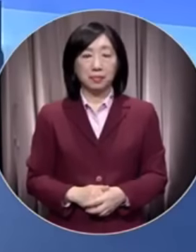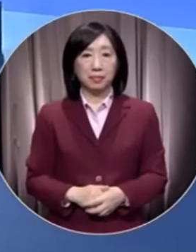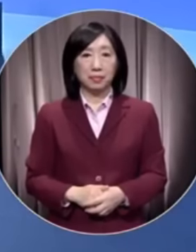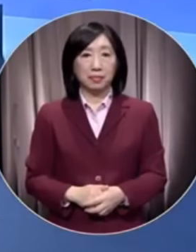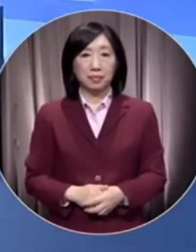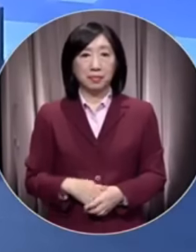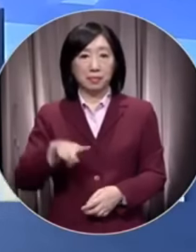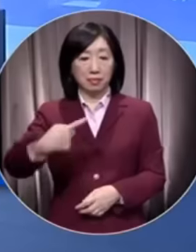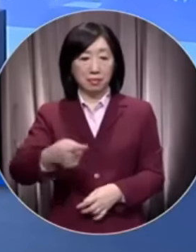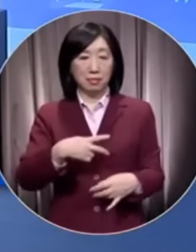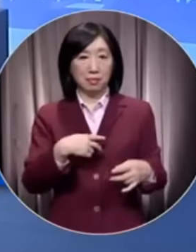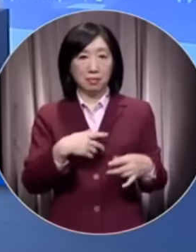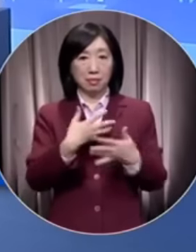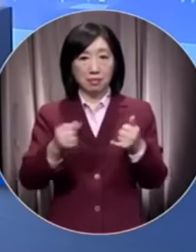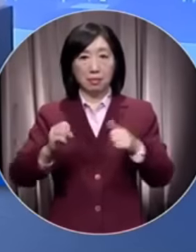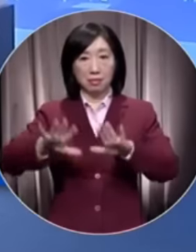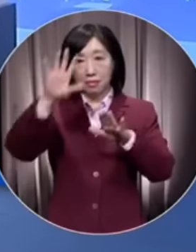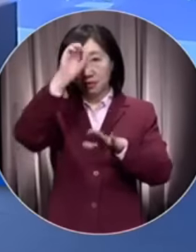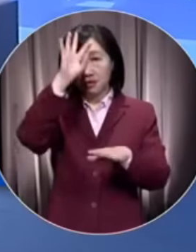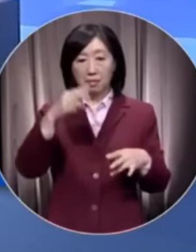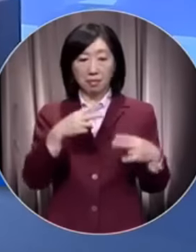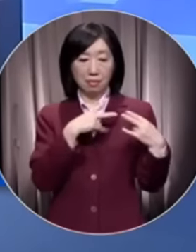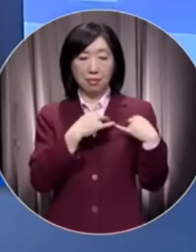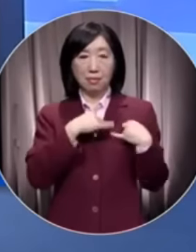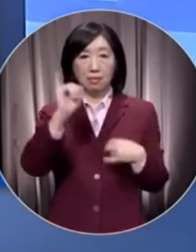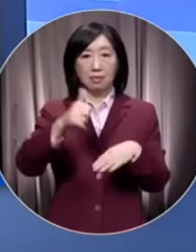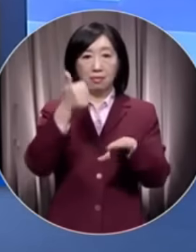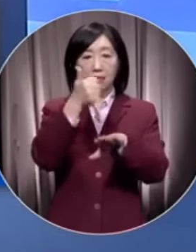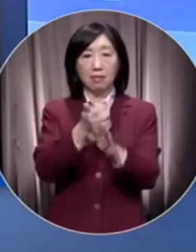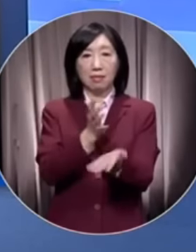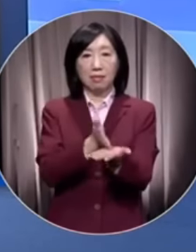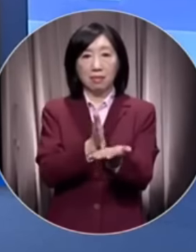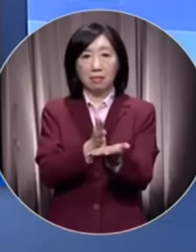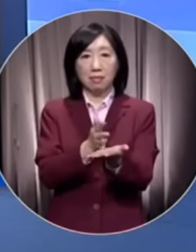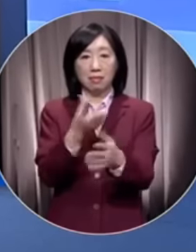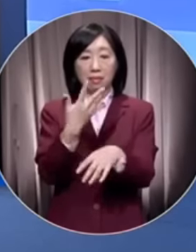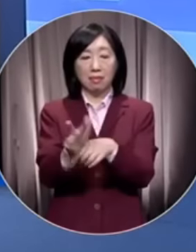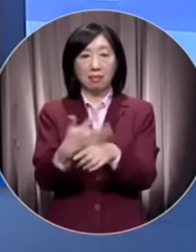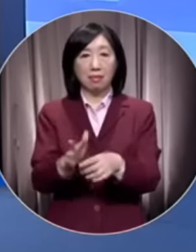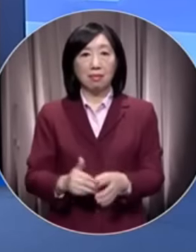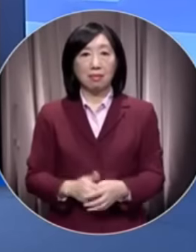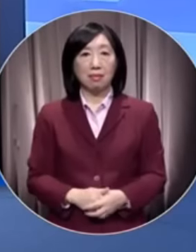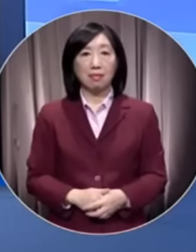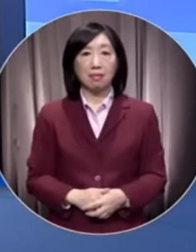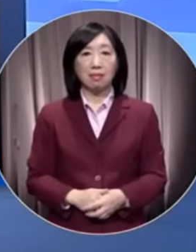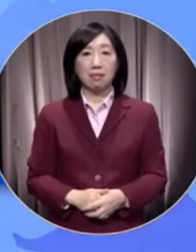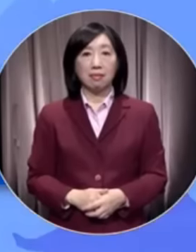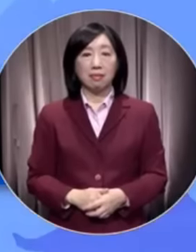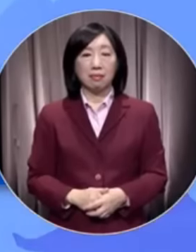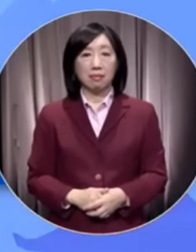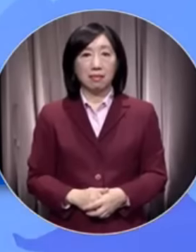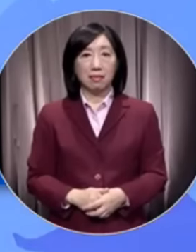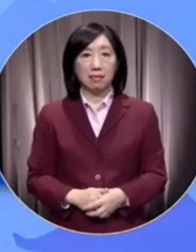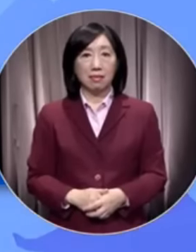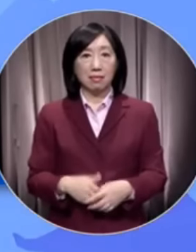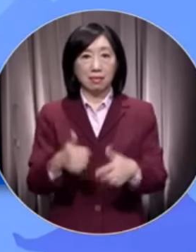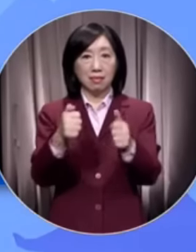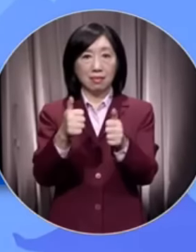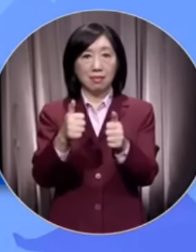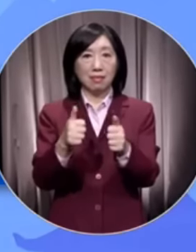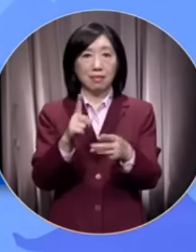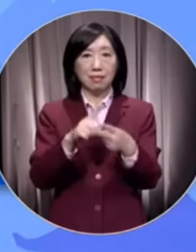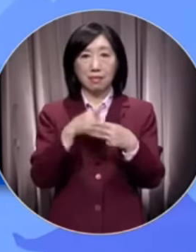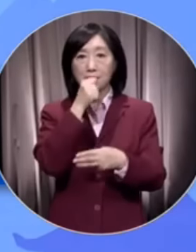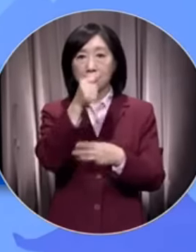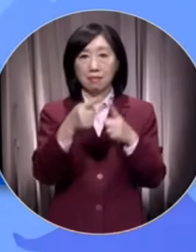继续请民进党总统候选人蔡英文女士申论，时间8分钟。 谢谢主持